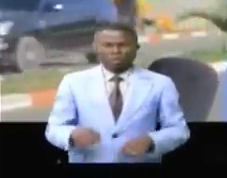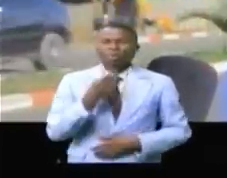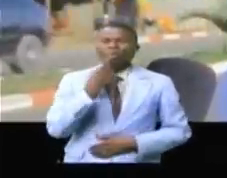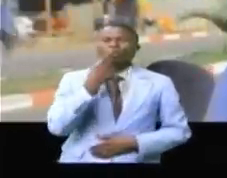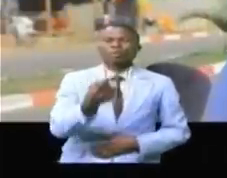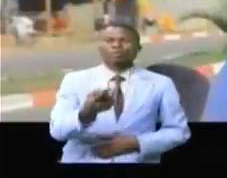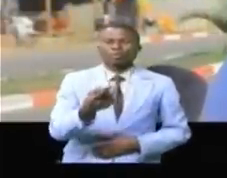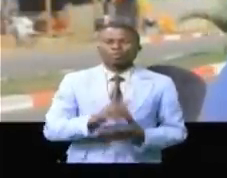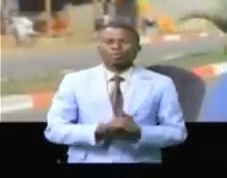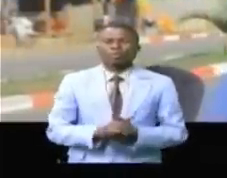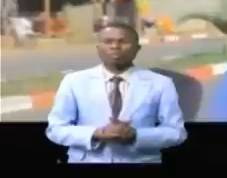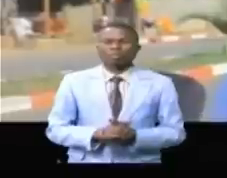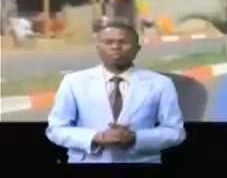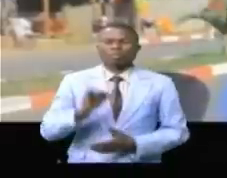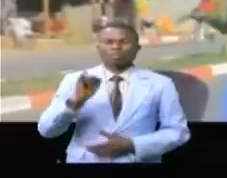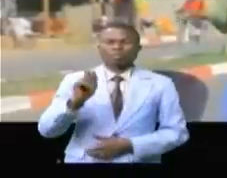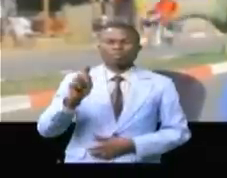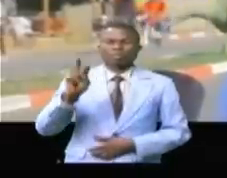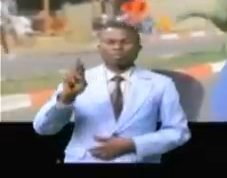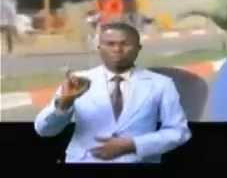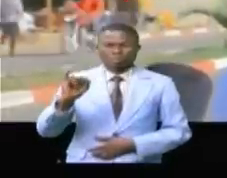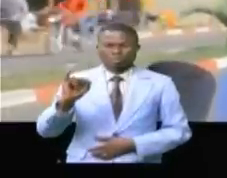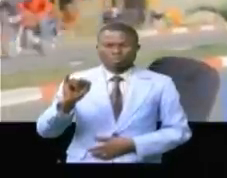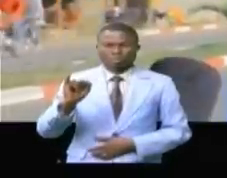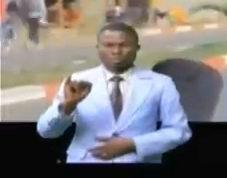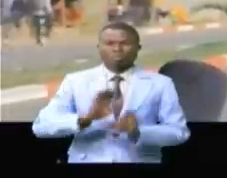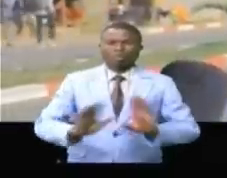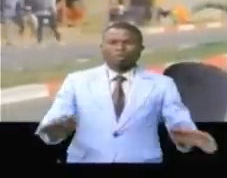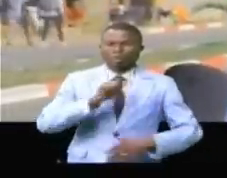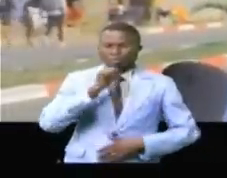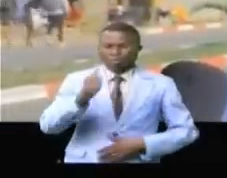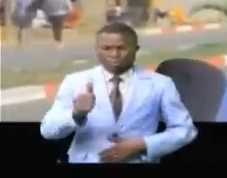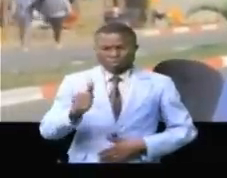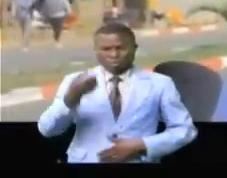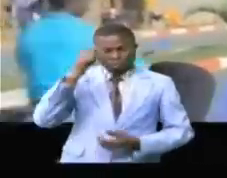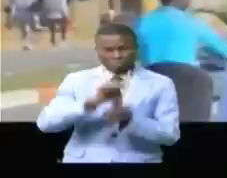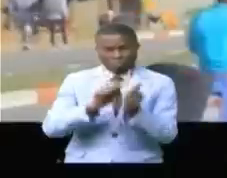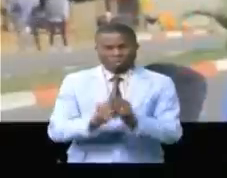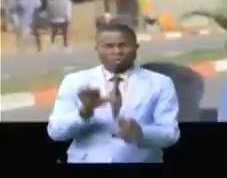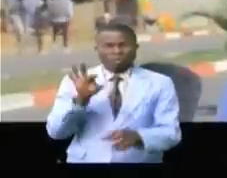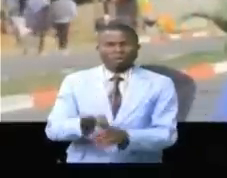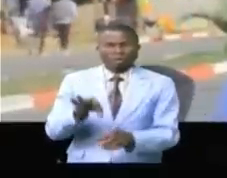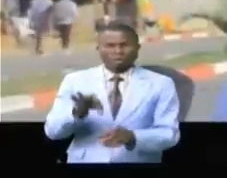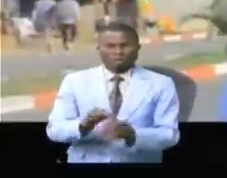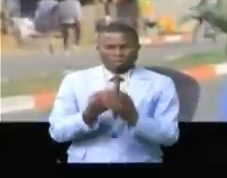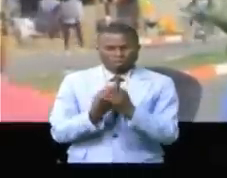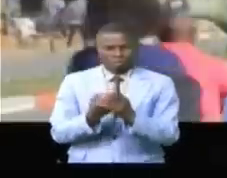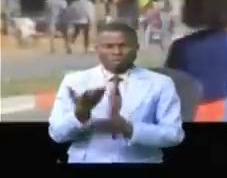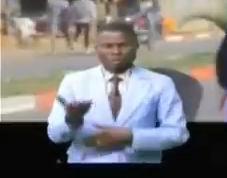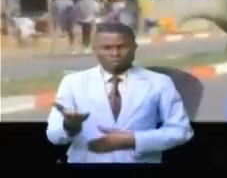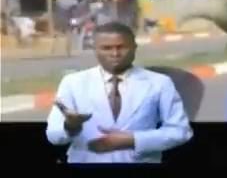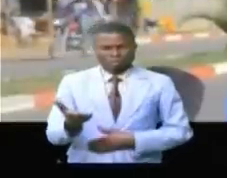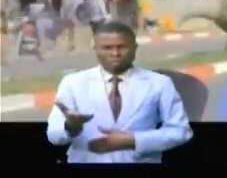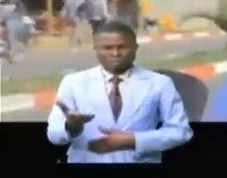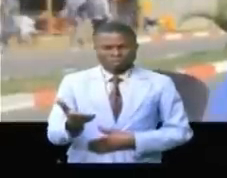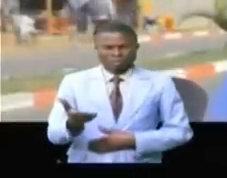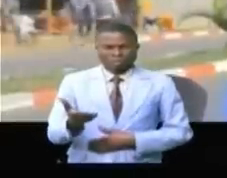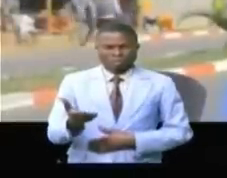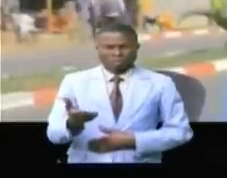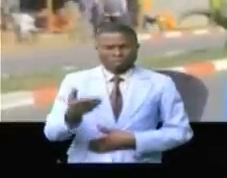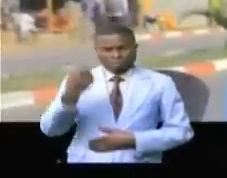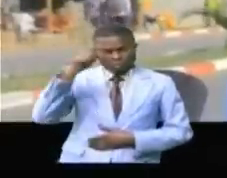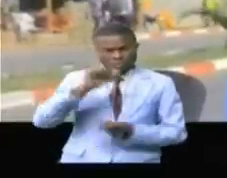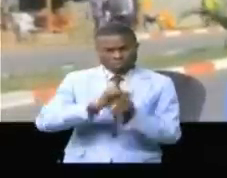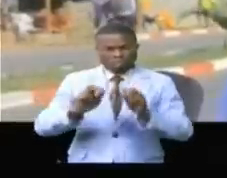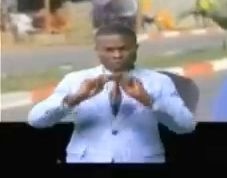que l'Ituri ne puisse pas être éligible par rapport au processus électoral qui est en cours. Et donc, Au niveau